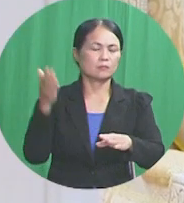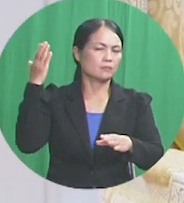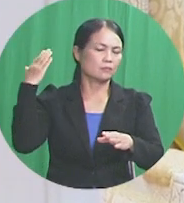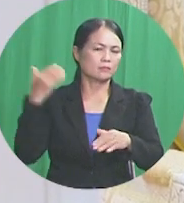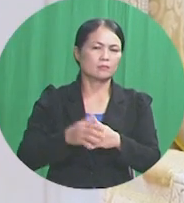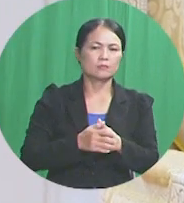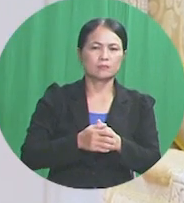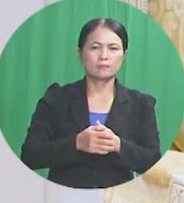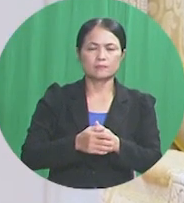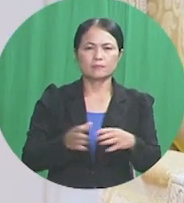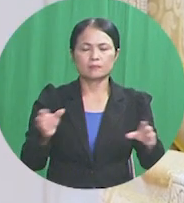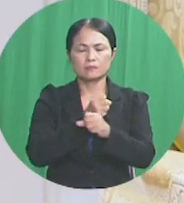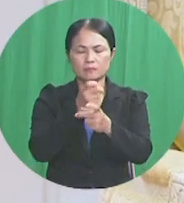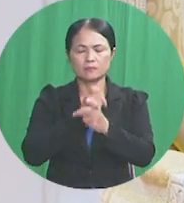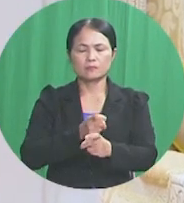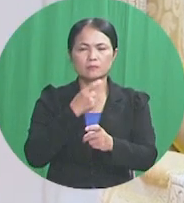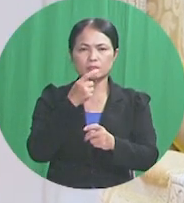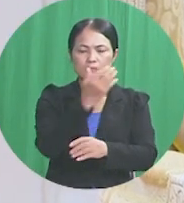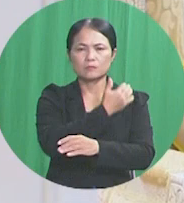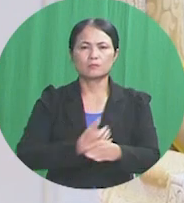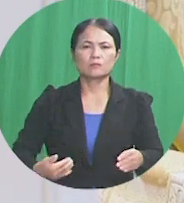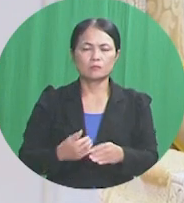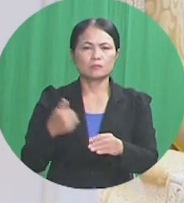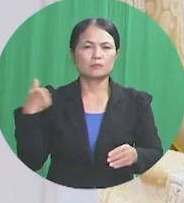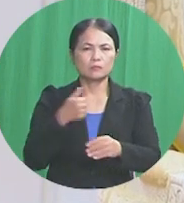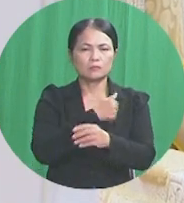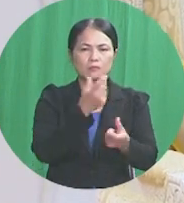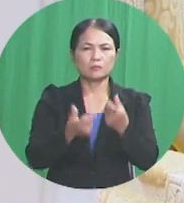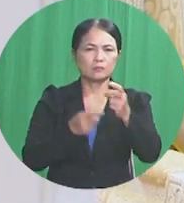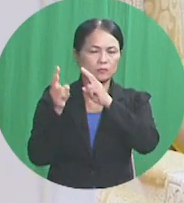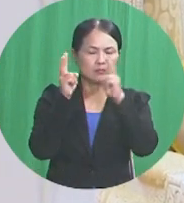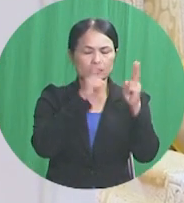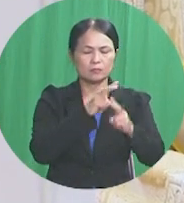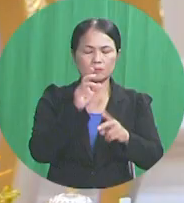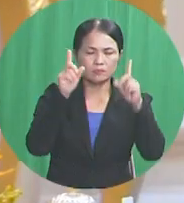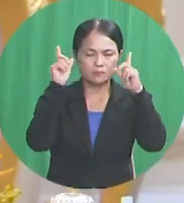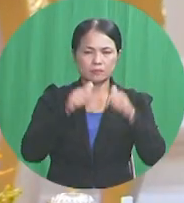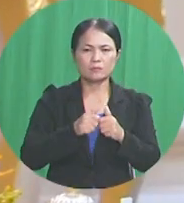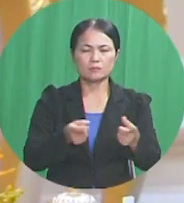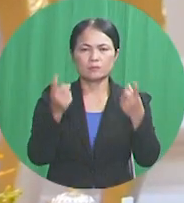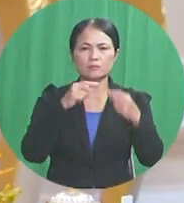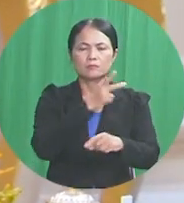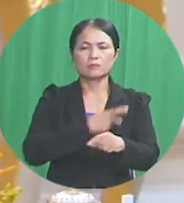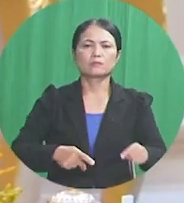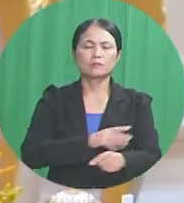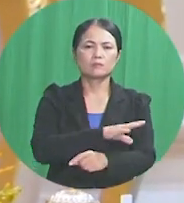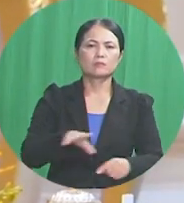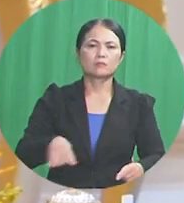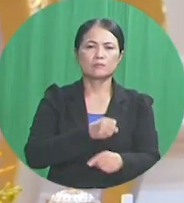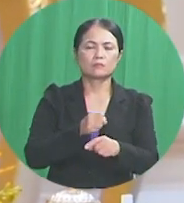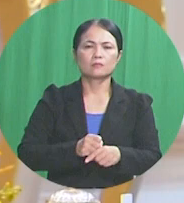កហើយក៏បានគោរពជំរាបជូនសម្តេចតេជោអំពីដំណើរទស្សនកិច្ចរបស់ឯកឧត្តមមកកាន់ព្រះរាជាណាចក្រកម្ពុ